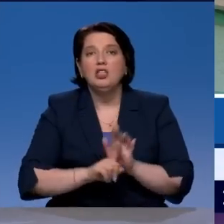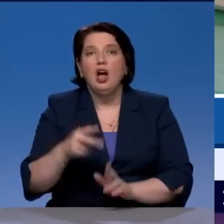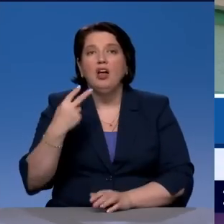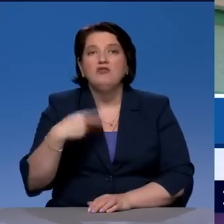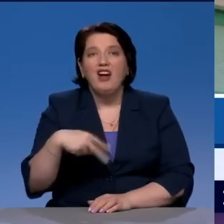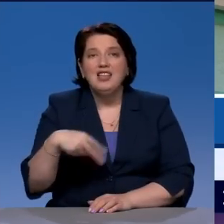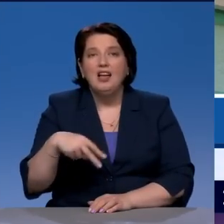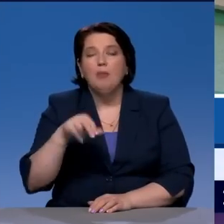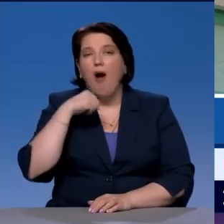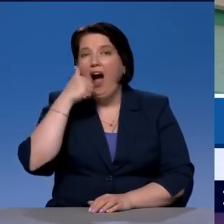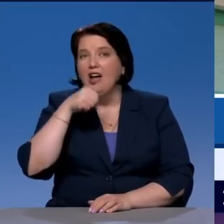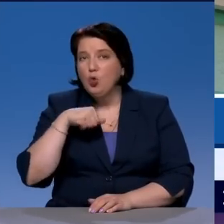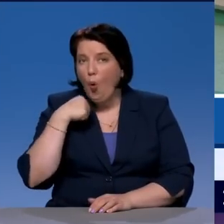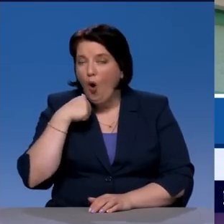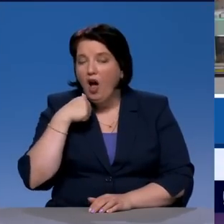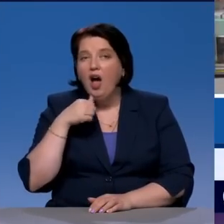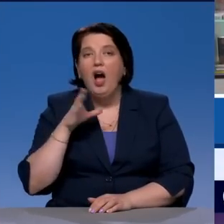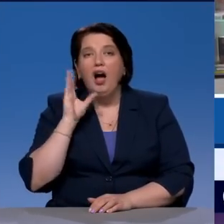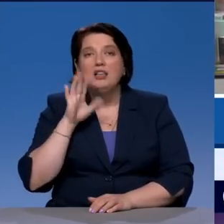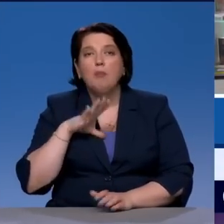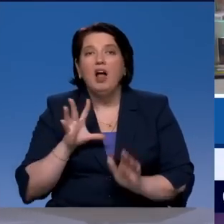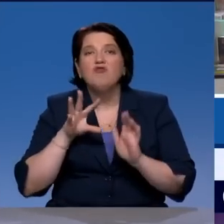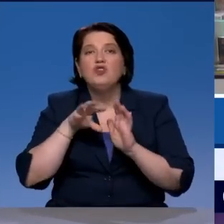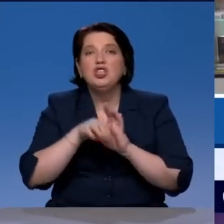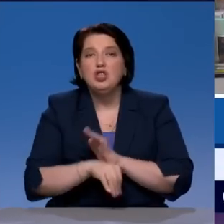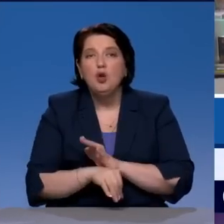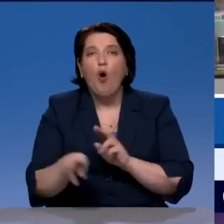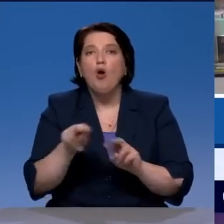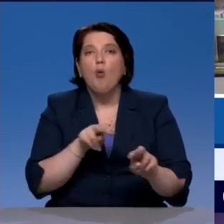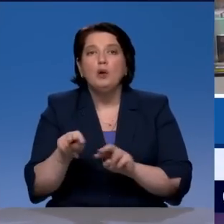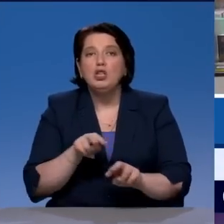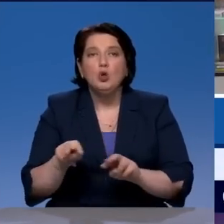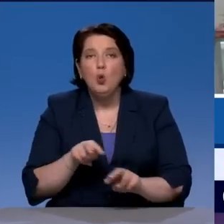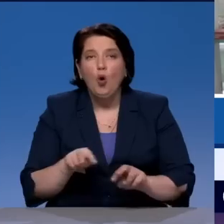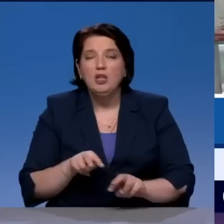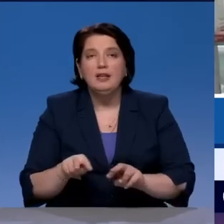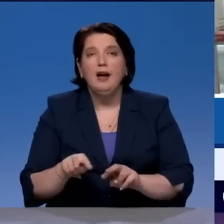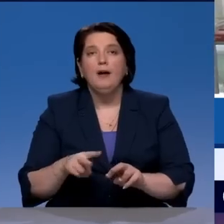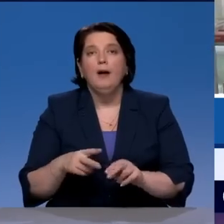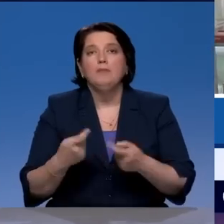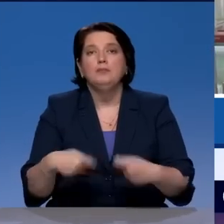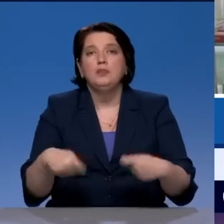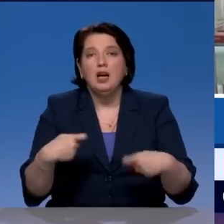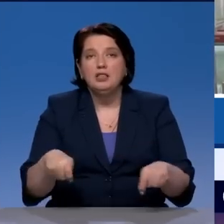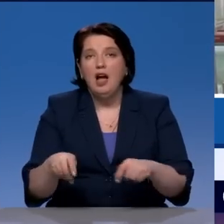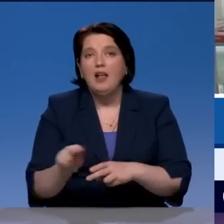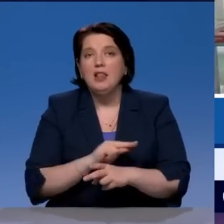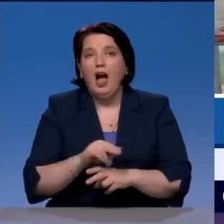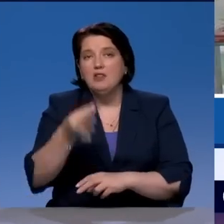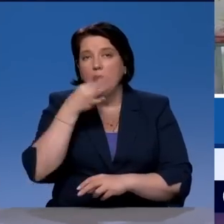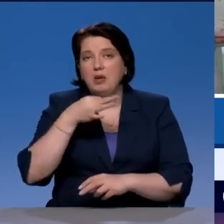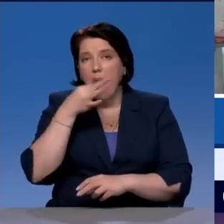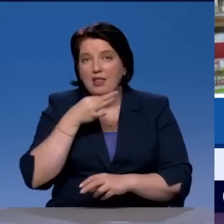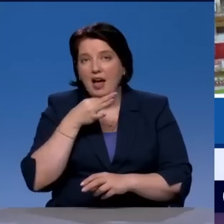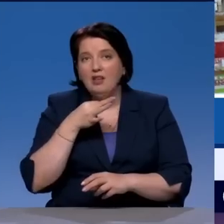есть тогда, как раз когда был внедрен мониторинг движения лекарственных препаратов, это государственная система информационная. Ну, тогда, когда